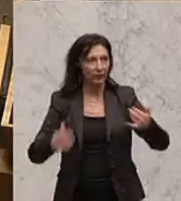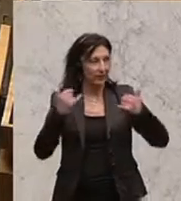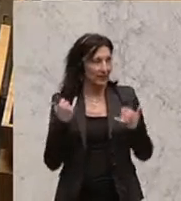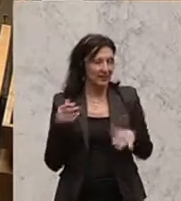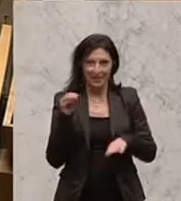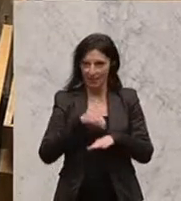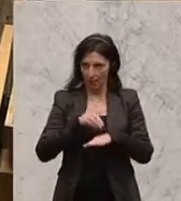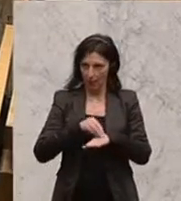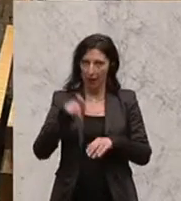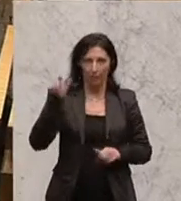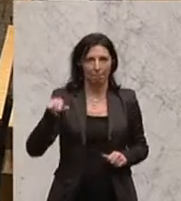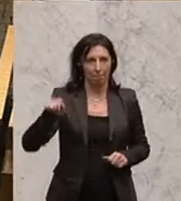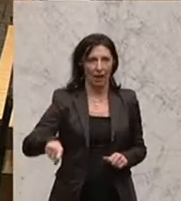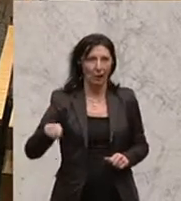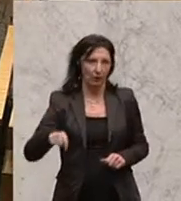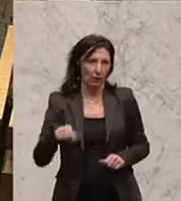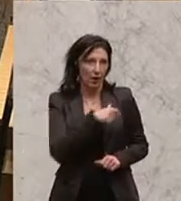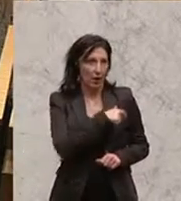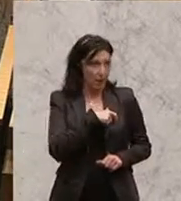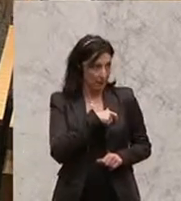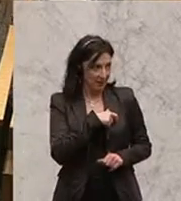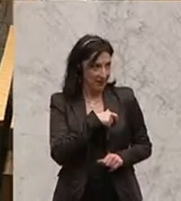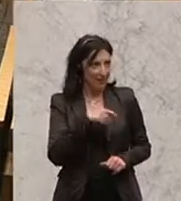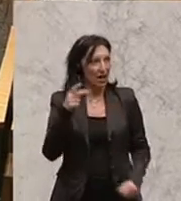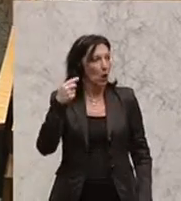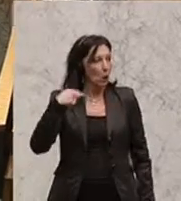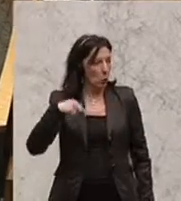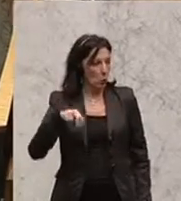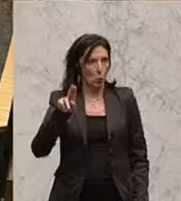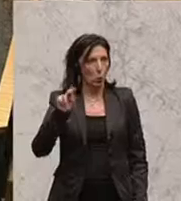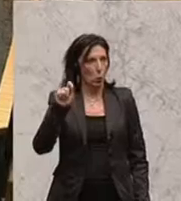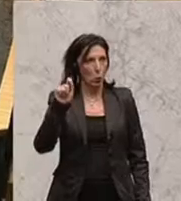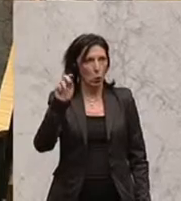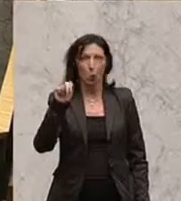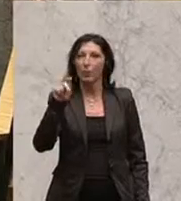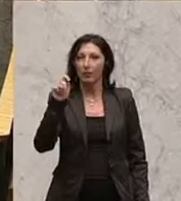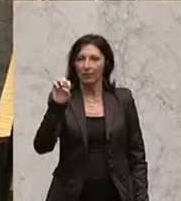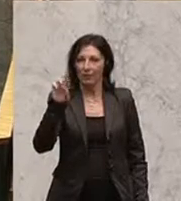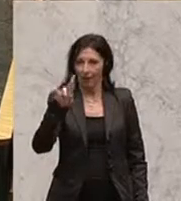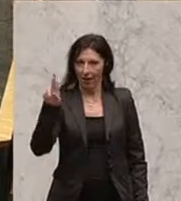Nächst am Wort ist der Herr Abgeordnete Magister Maximilian Unterreiner.